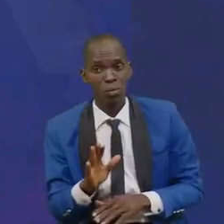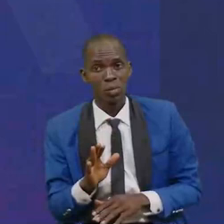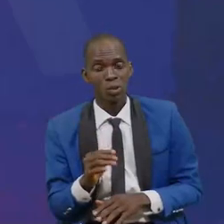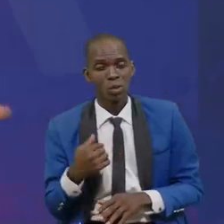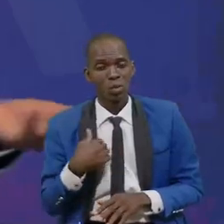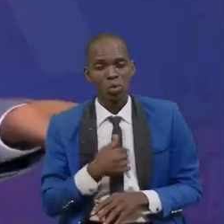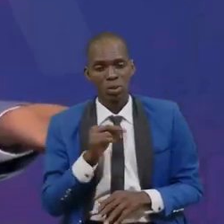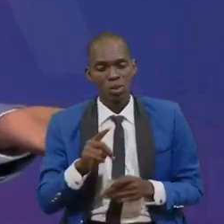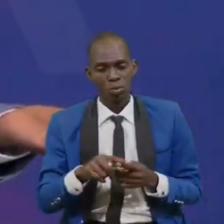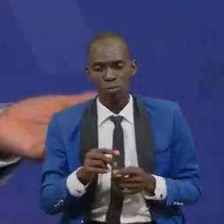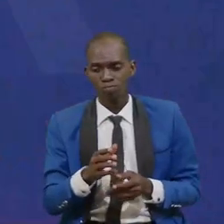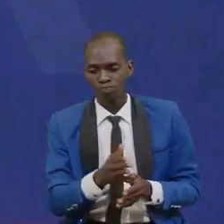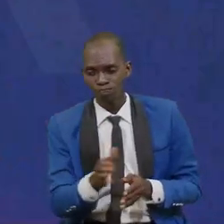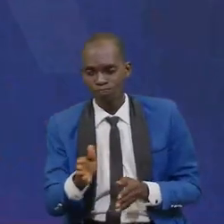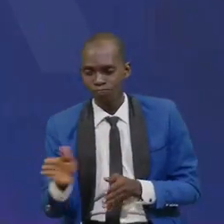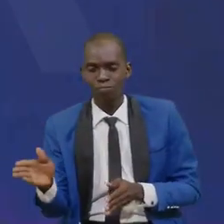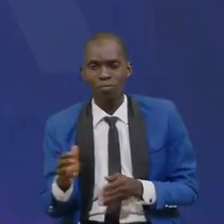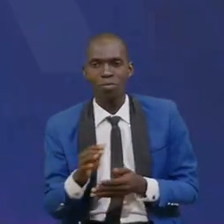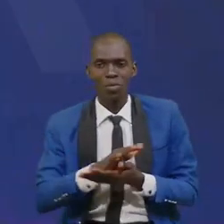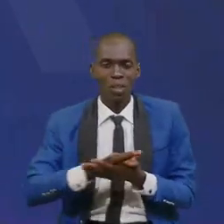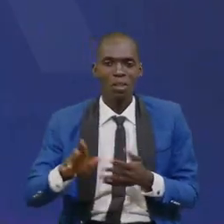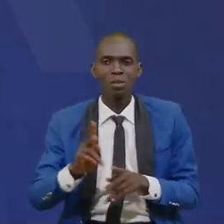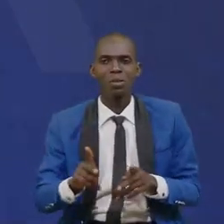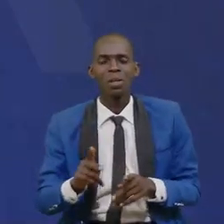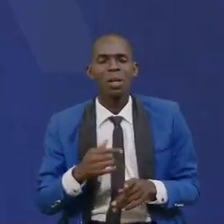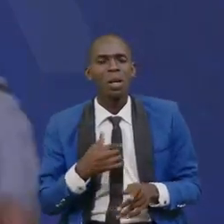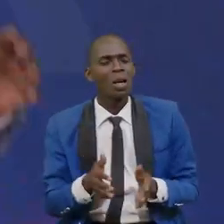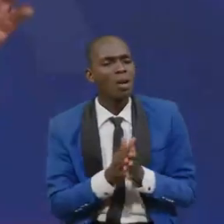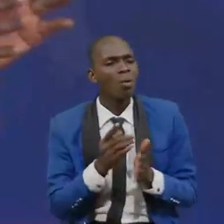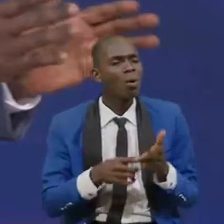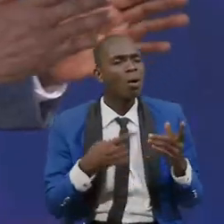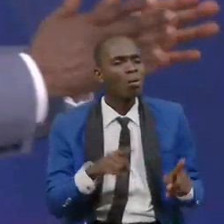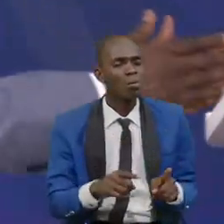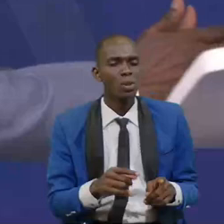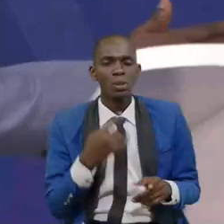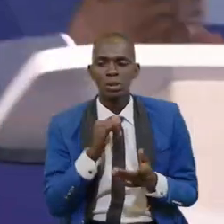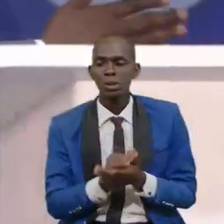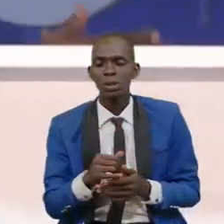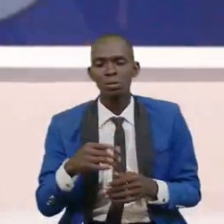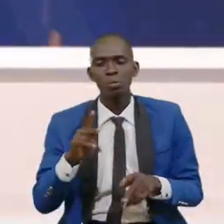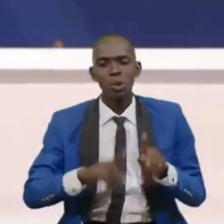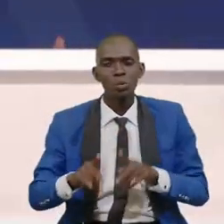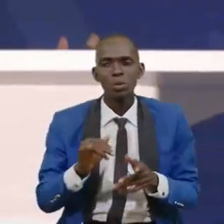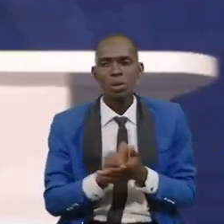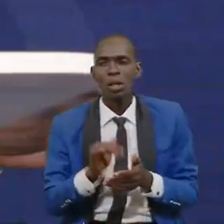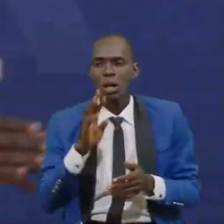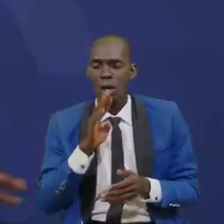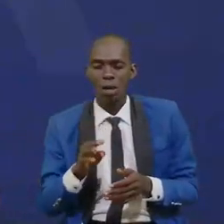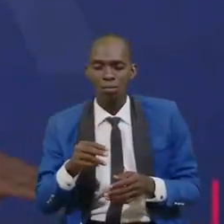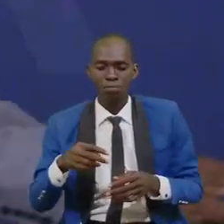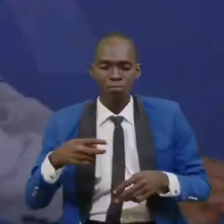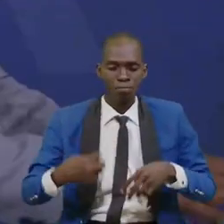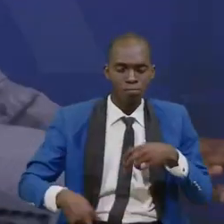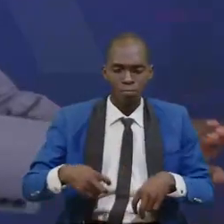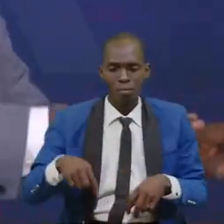Nous devons renvoyer ces gens-là. On ne sait même pas quand ils sont arrivés. Ils disent, c'est quoi? Ils disent, des paralysés. des paralytiques à côté de mon